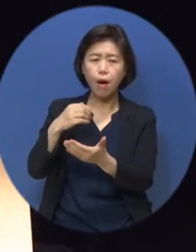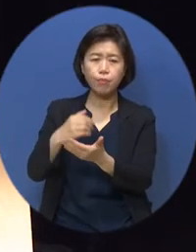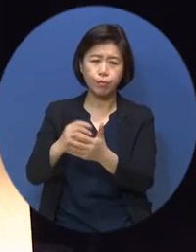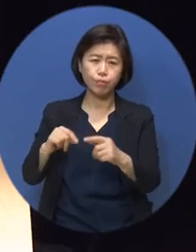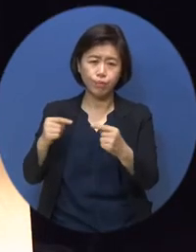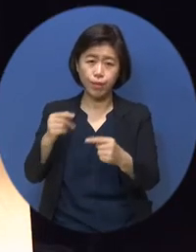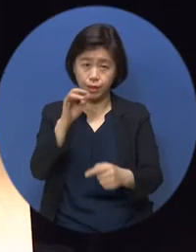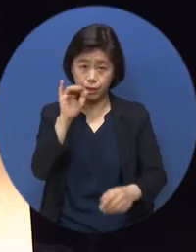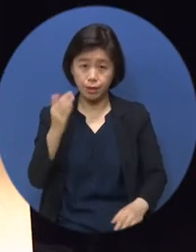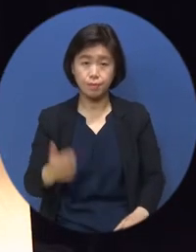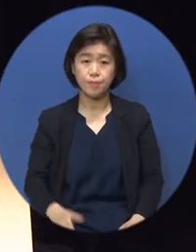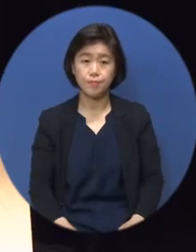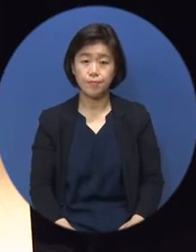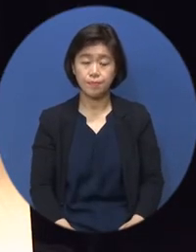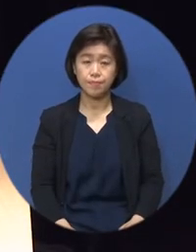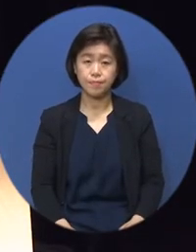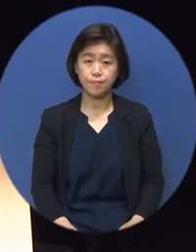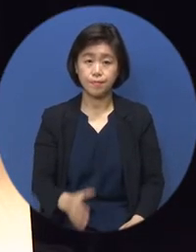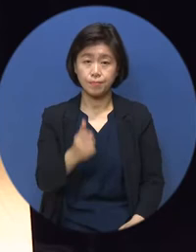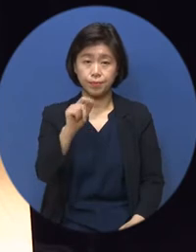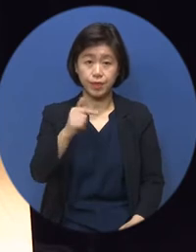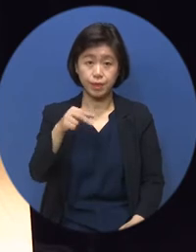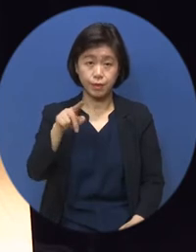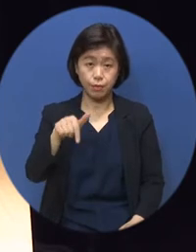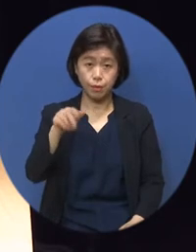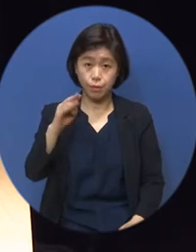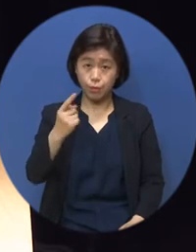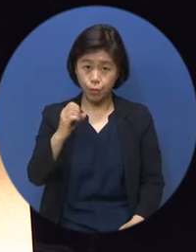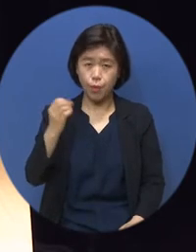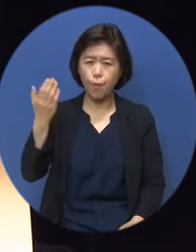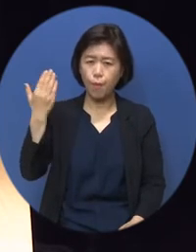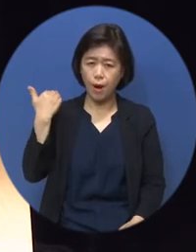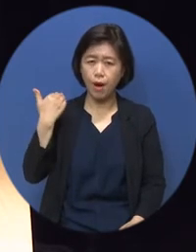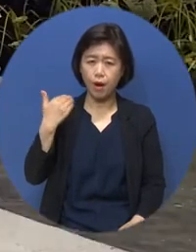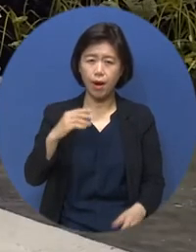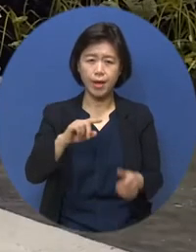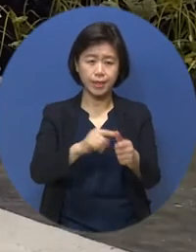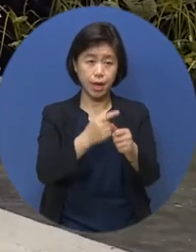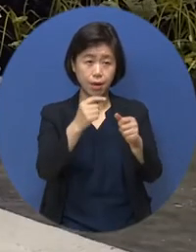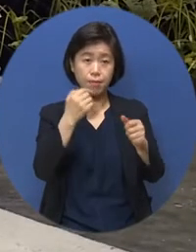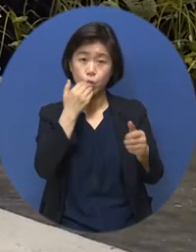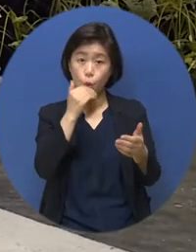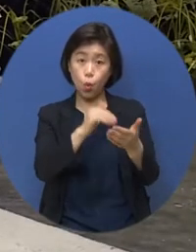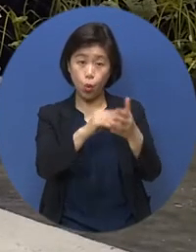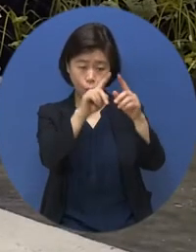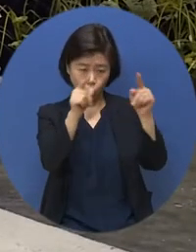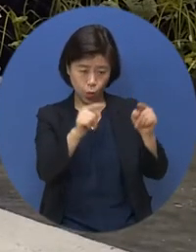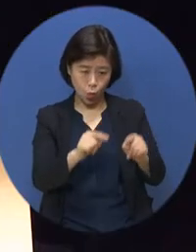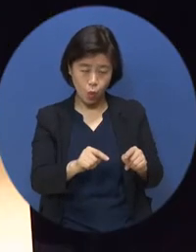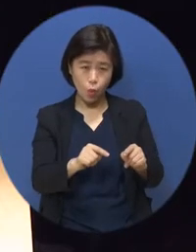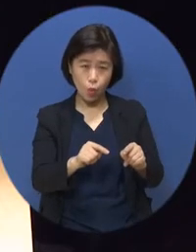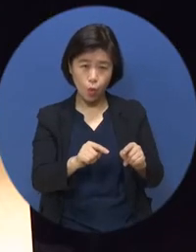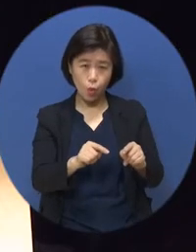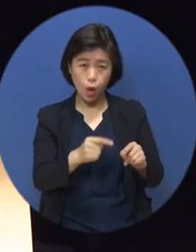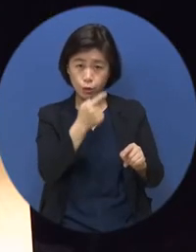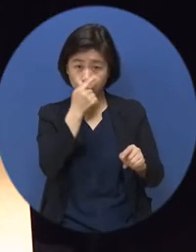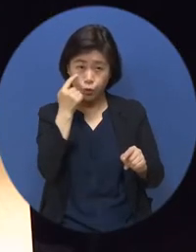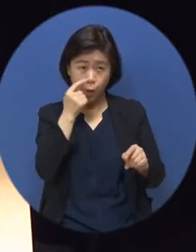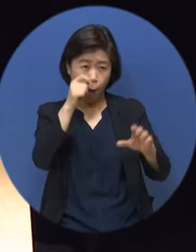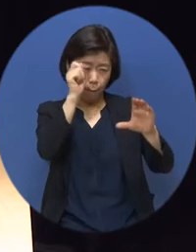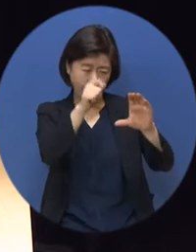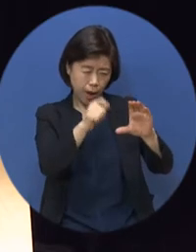부처를 새깁니다. 이로써 인간의 피조물인 석불은 본디